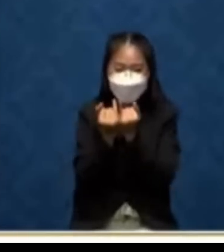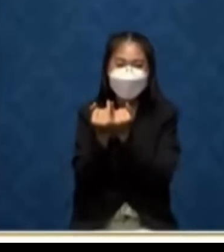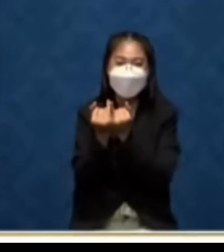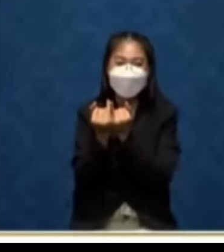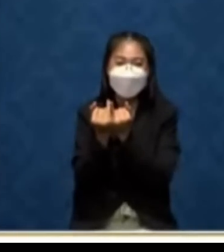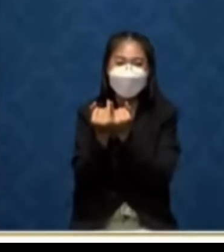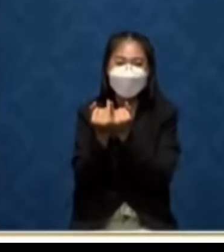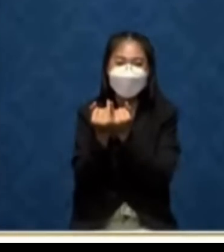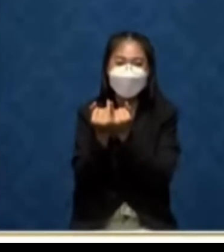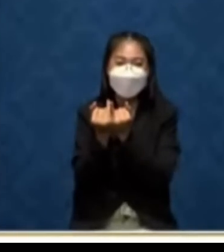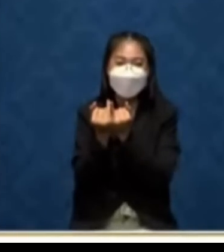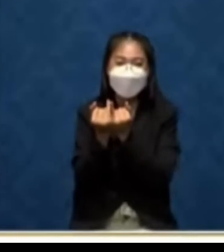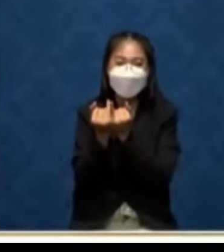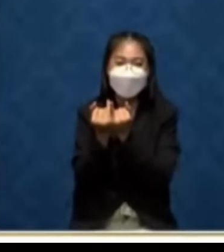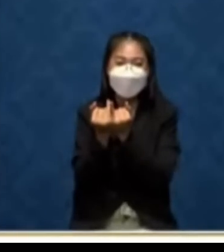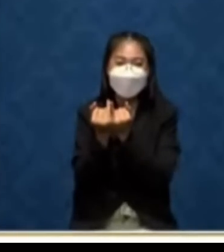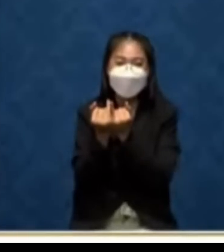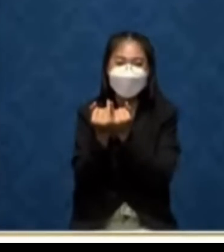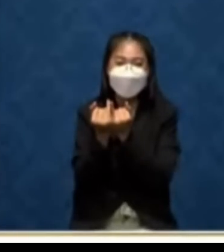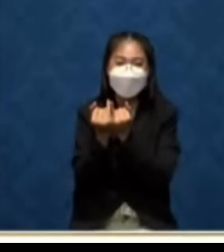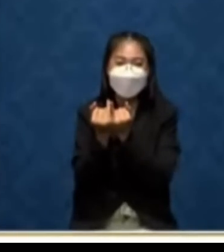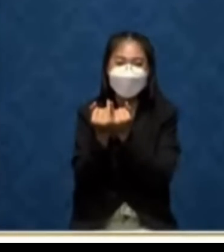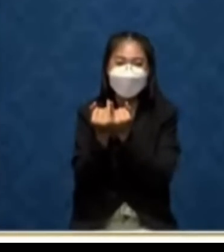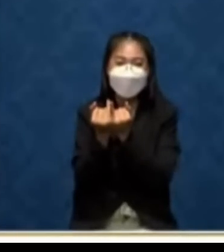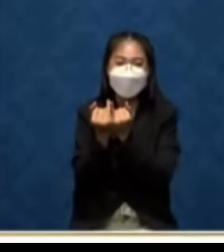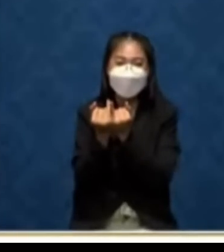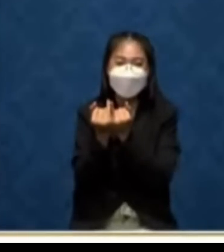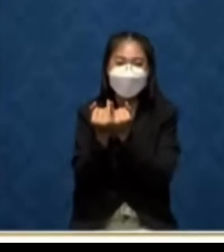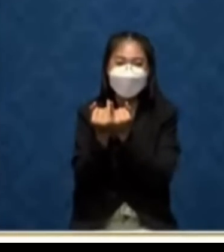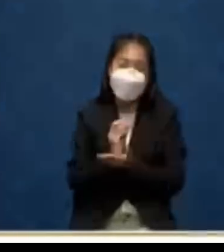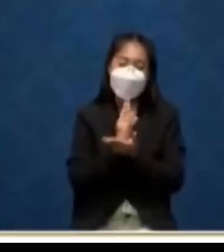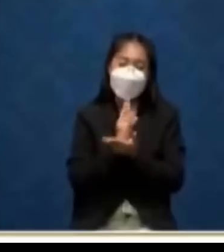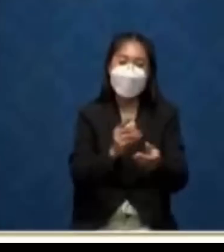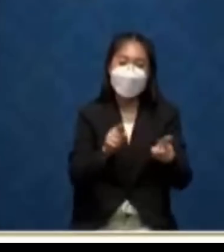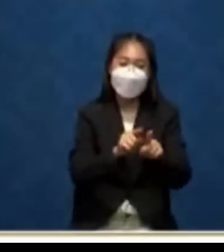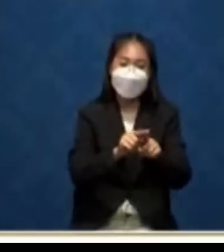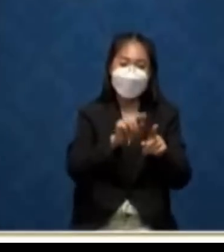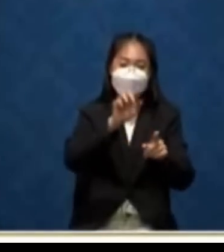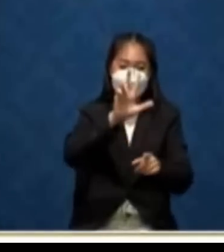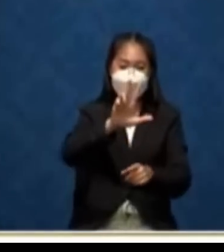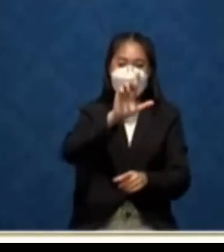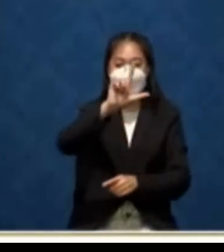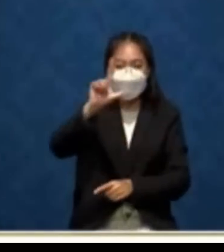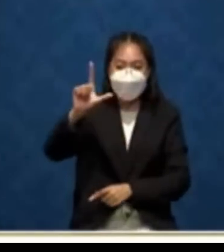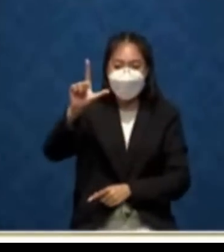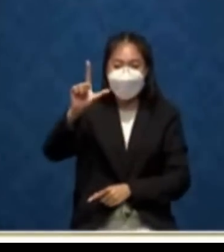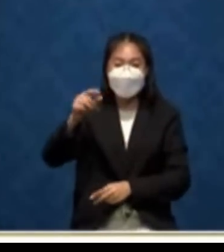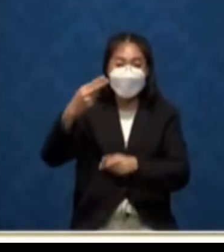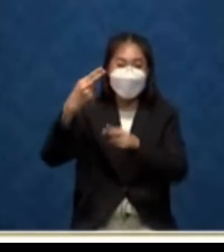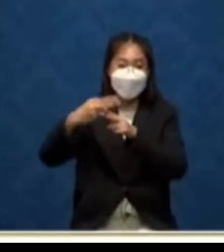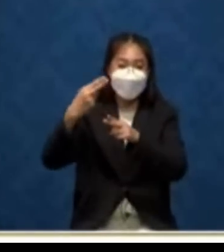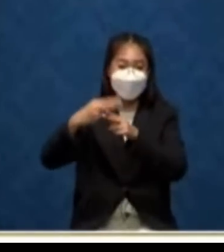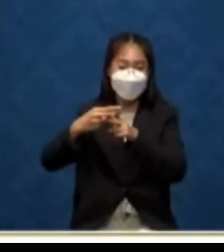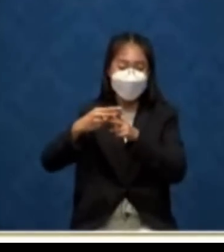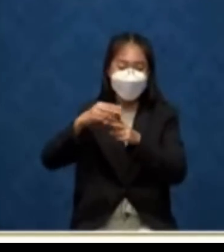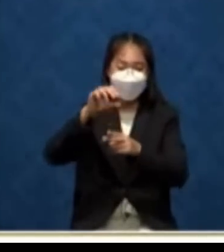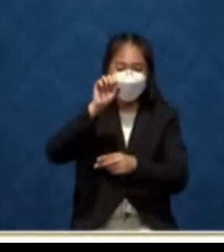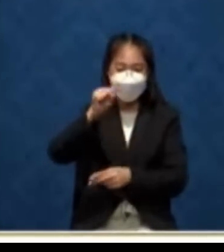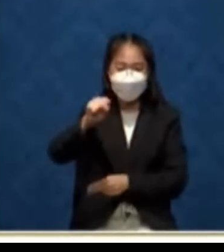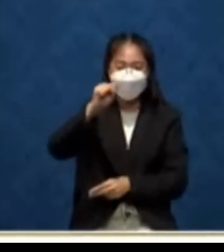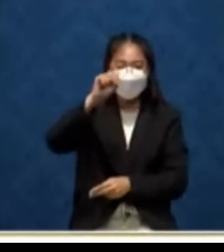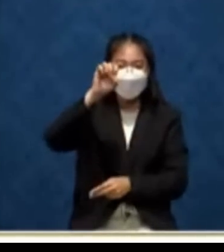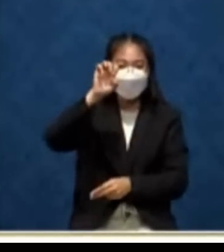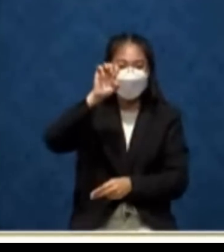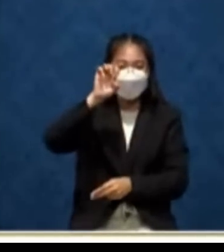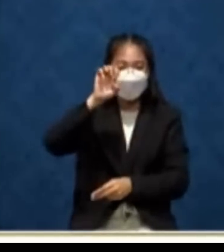ากแต่อีกคนหนึ่งครับที่บริจาคเงินเช่นกัน3ล้านเหมือนกันชื่อสิทธิกรครับซึ่งก็ออก